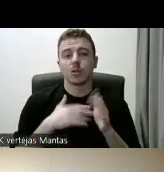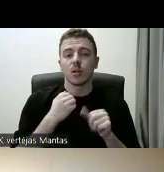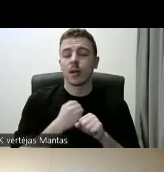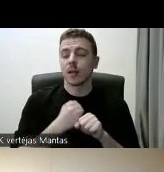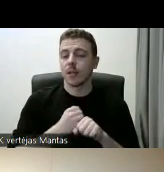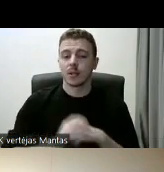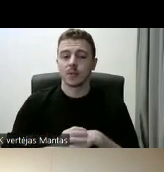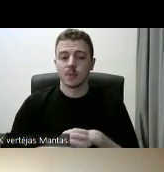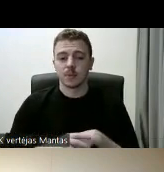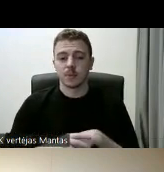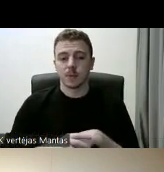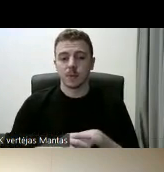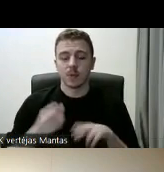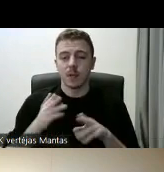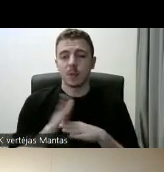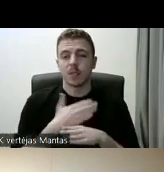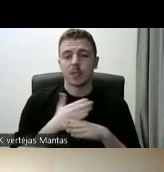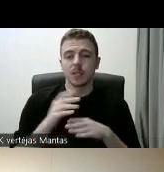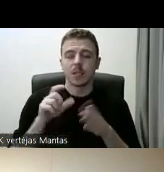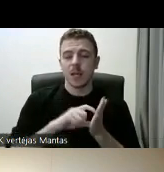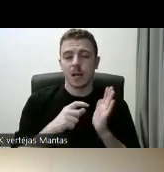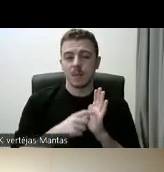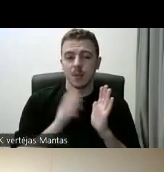kai jūs įsiskirsite kambarius,